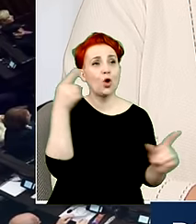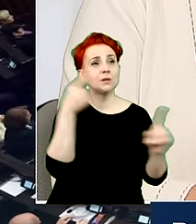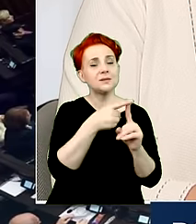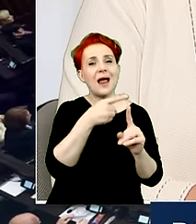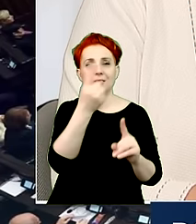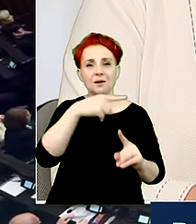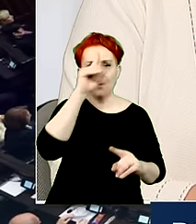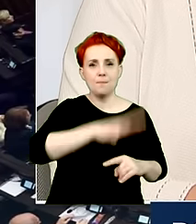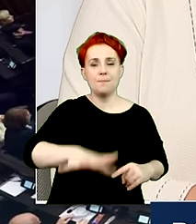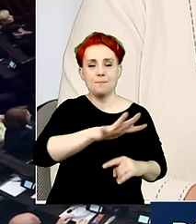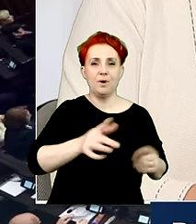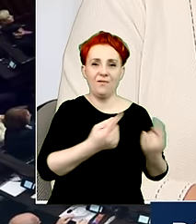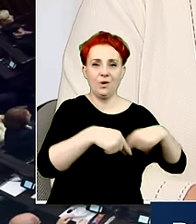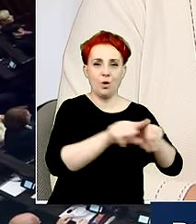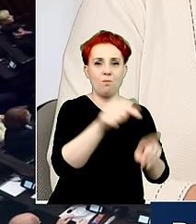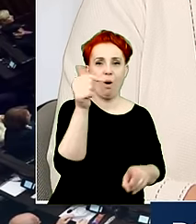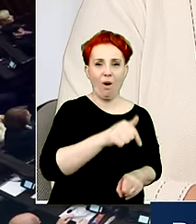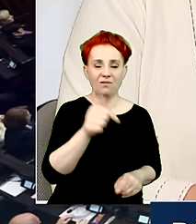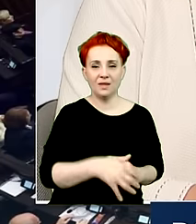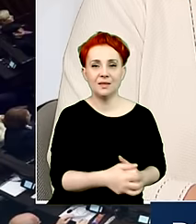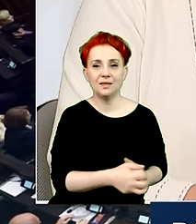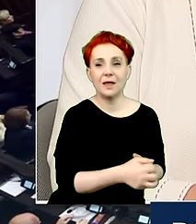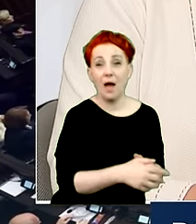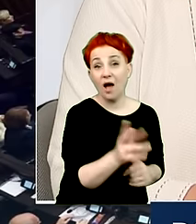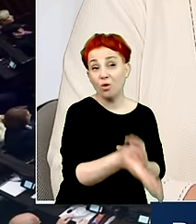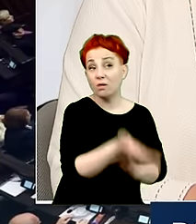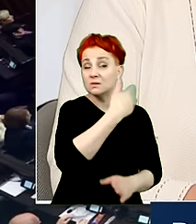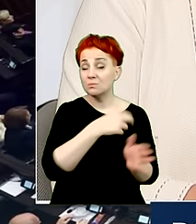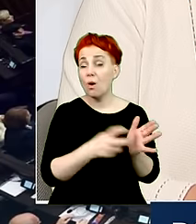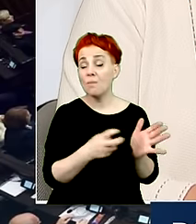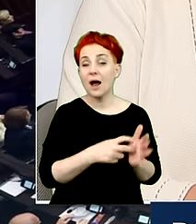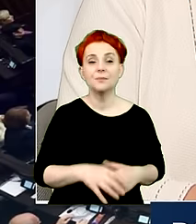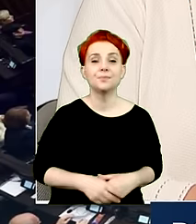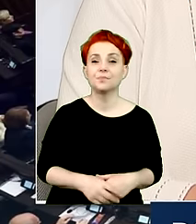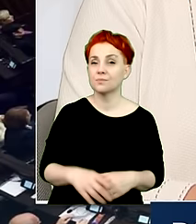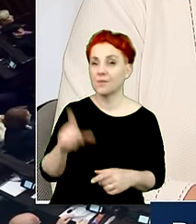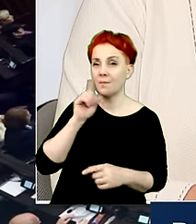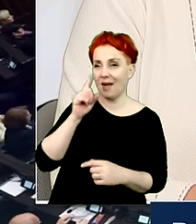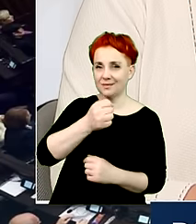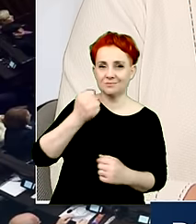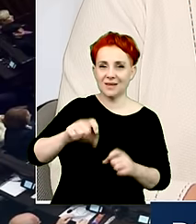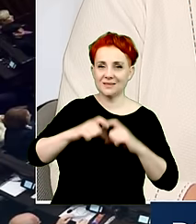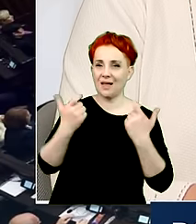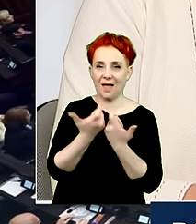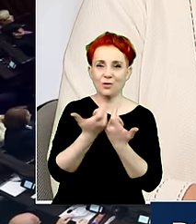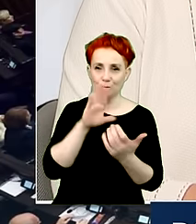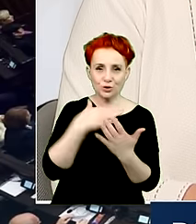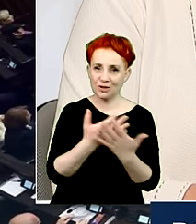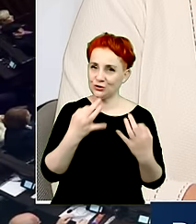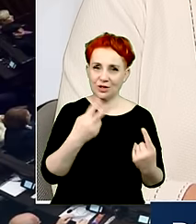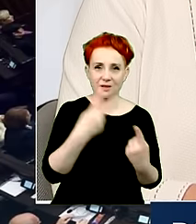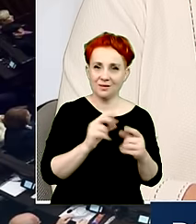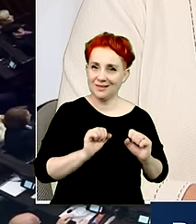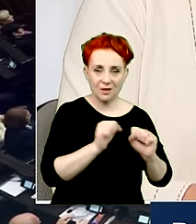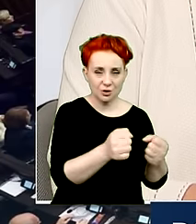publiczną. Pan senator sam przyznaje, bardzo brakowało. Sam pan senator przyznaje, że ta telewizja po pierwsze nie działa dzisiaj, a po